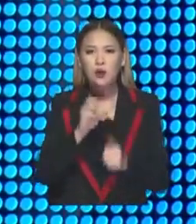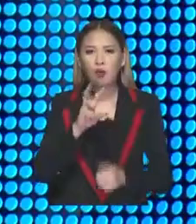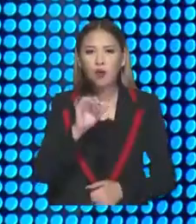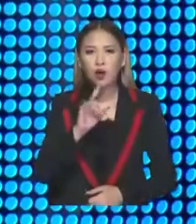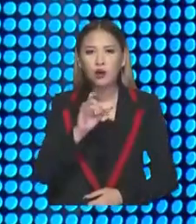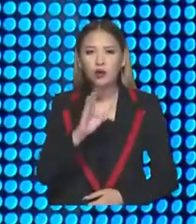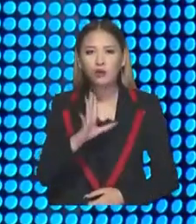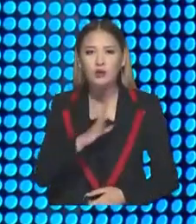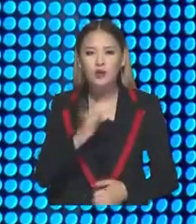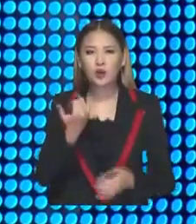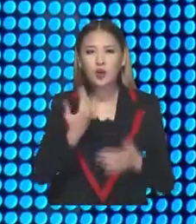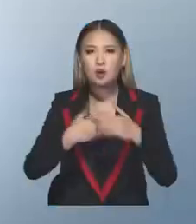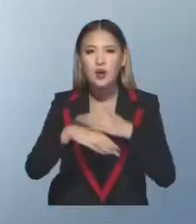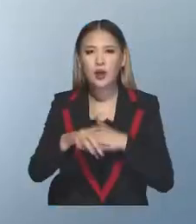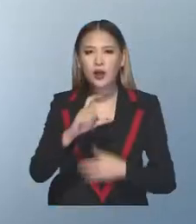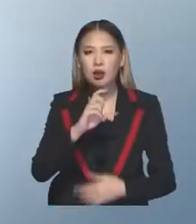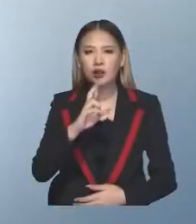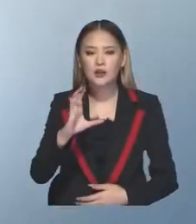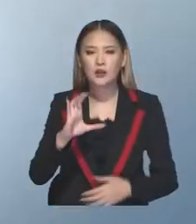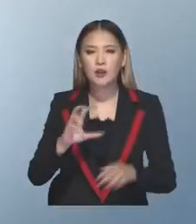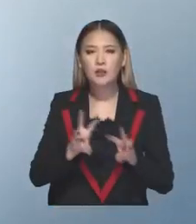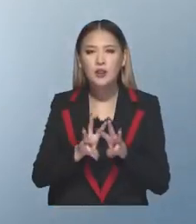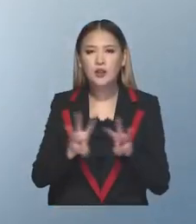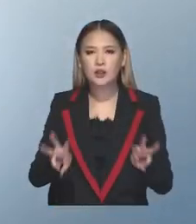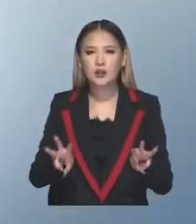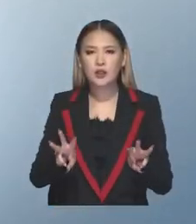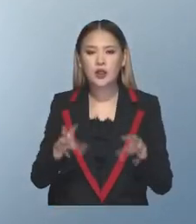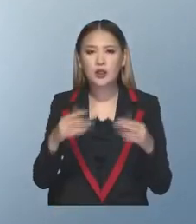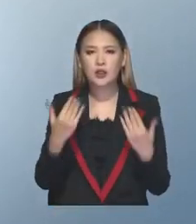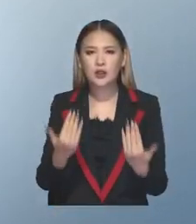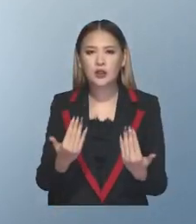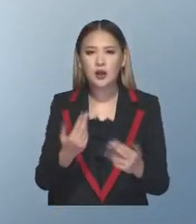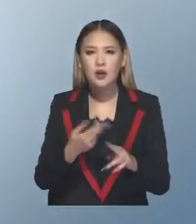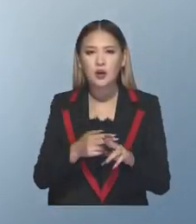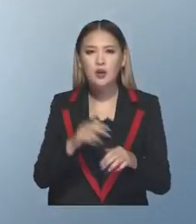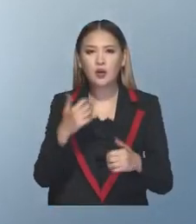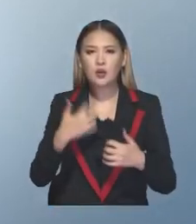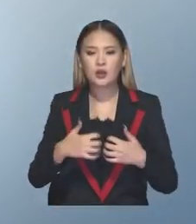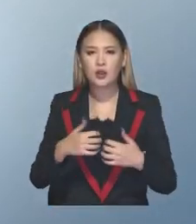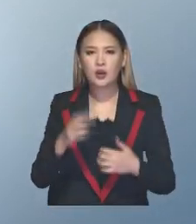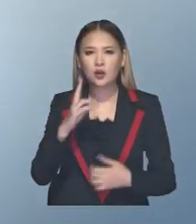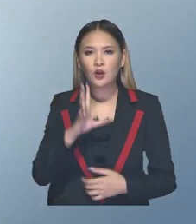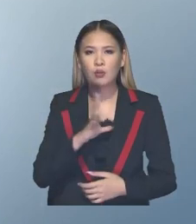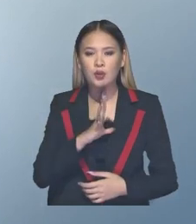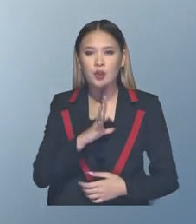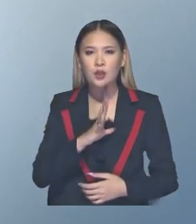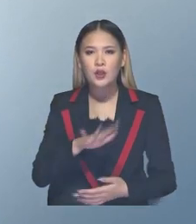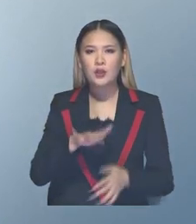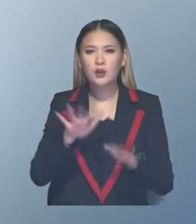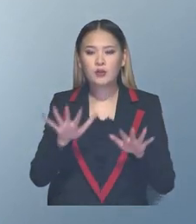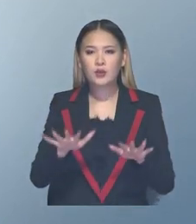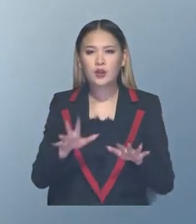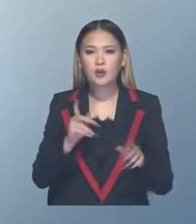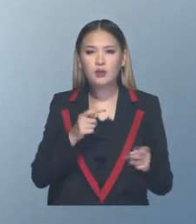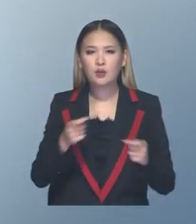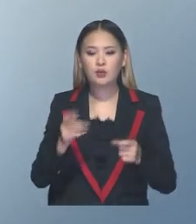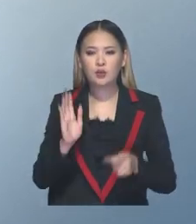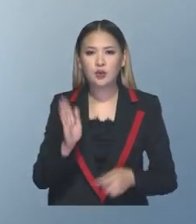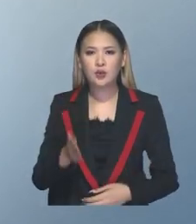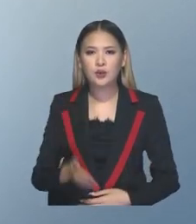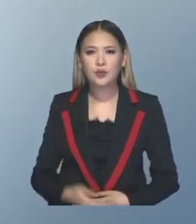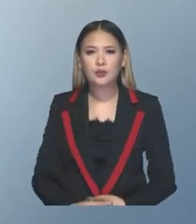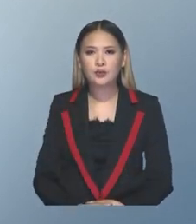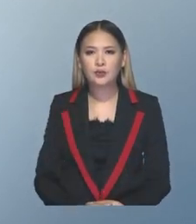бүгін отставкаға кетті. Экс-министр енді орталық коммуникациялар қызметін басқаратын болады.